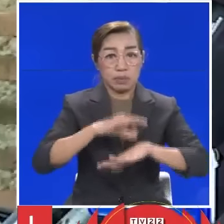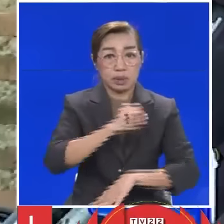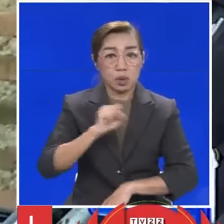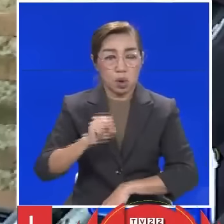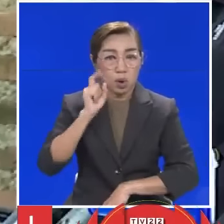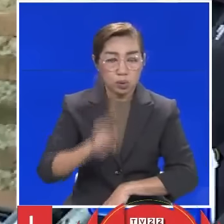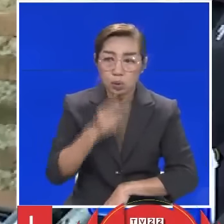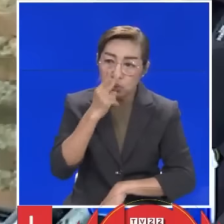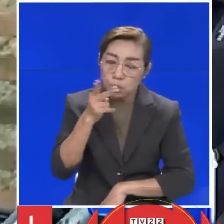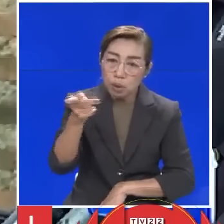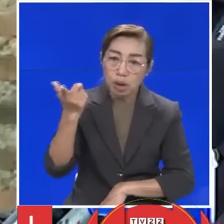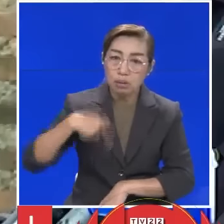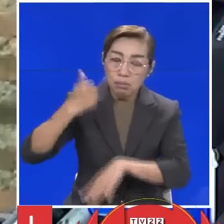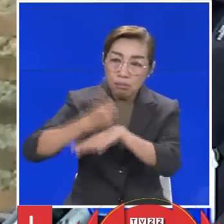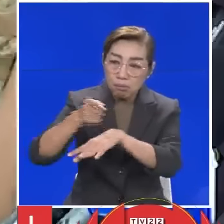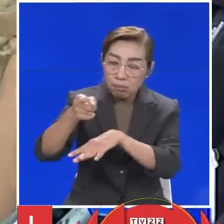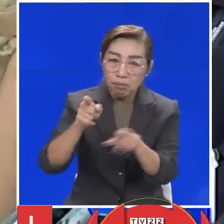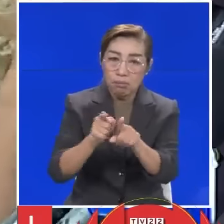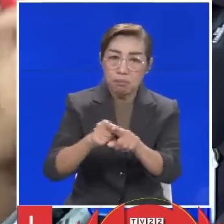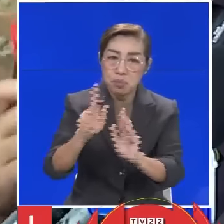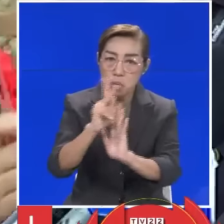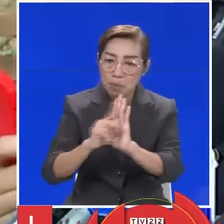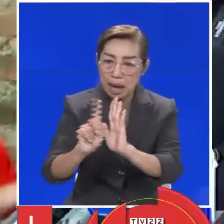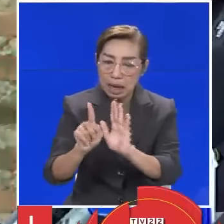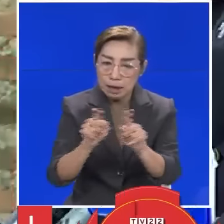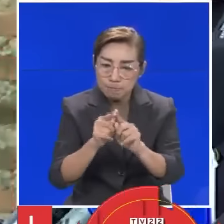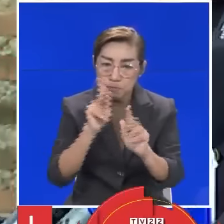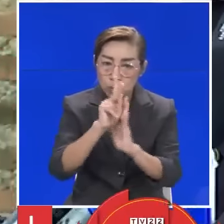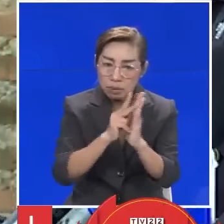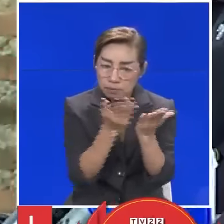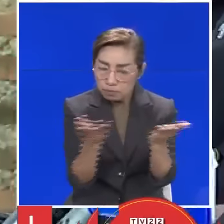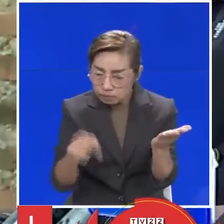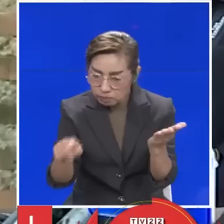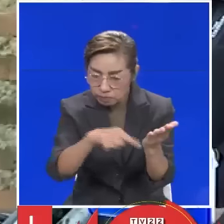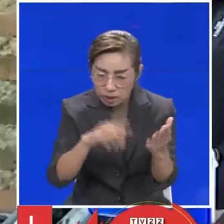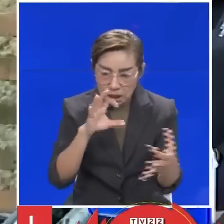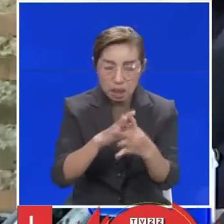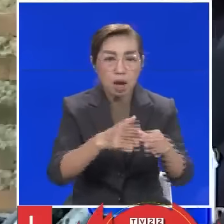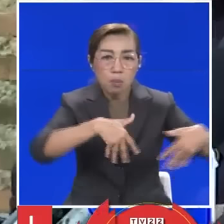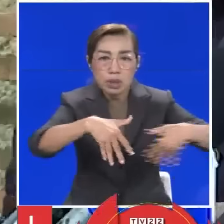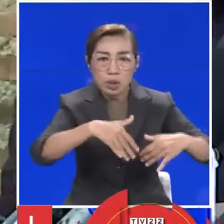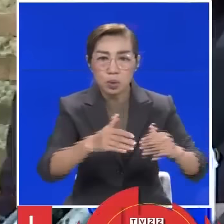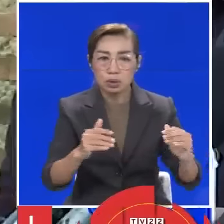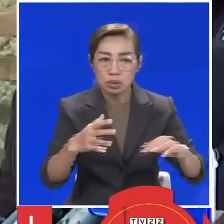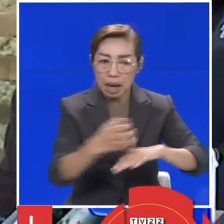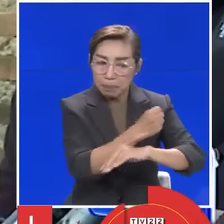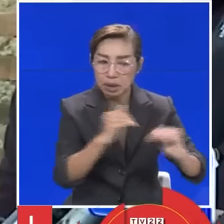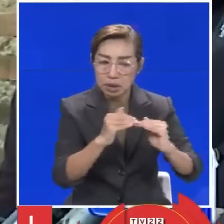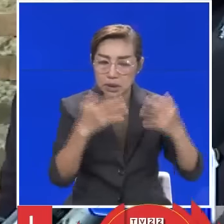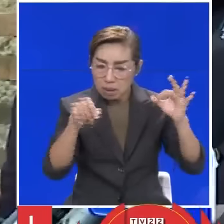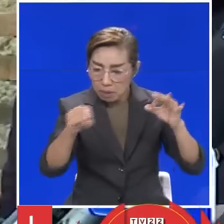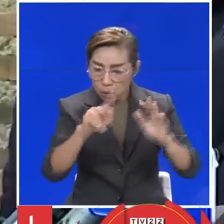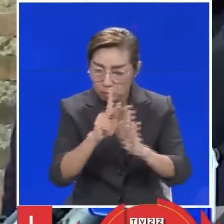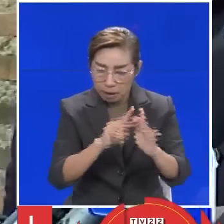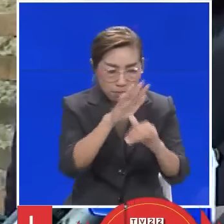ารณาว่ามีกฎหมายไหนบ้างนะครับที่ไปละเมิดเสรีภาพขั้นพื้นฐานสิทธิทางการเมืองของพลเมืองพวก